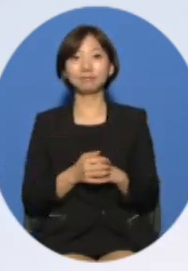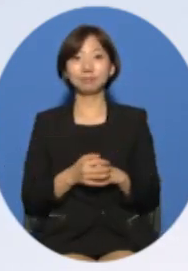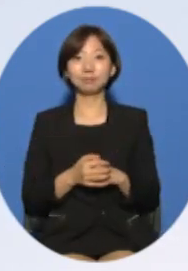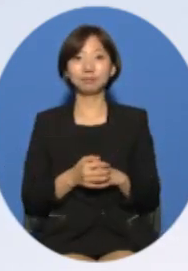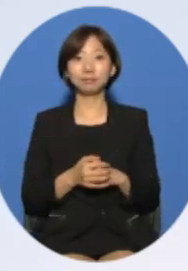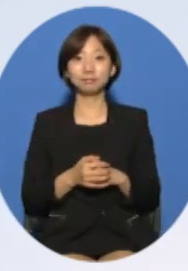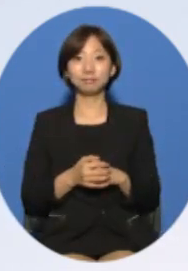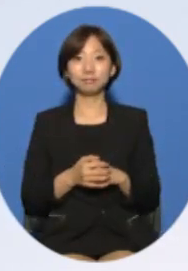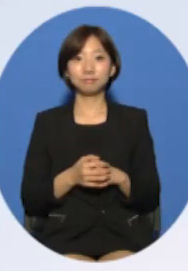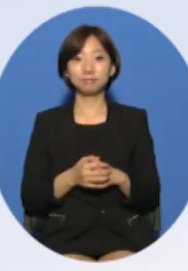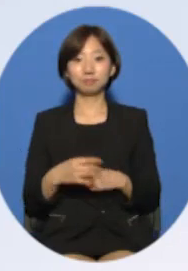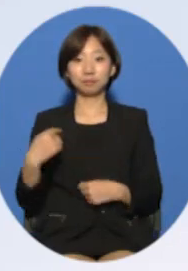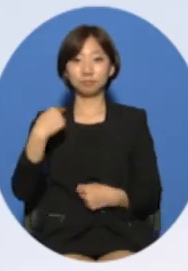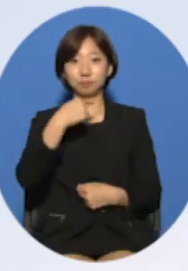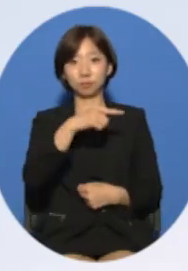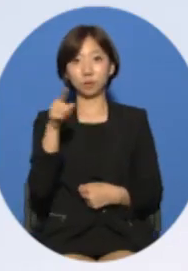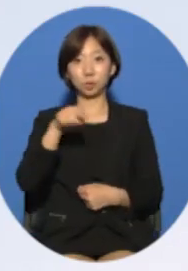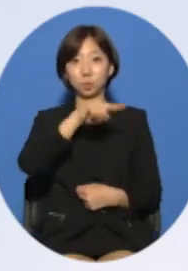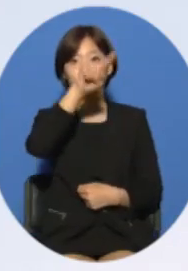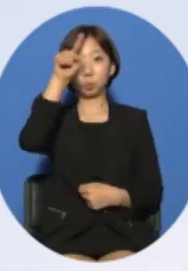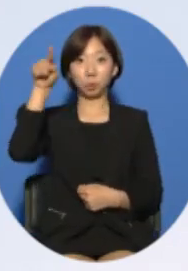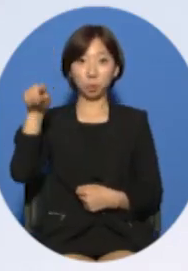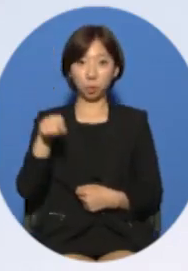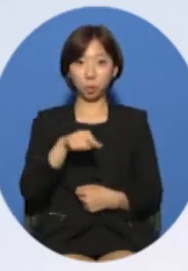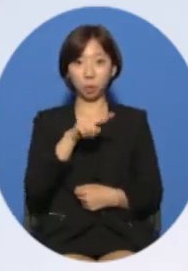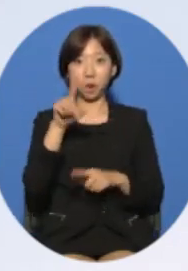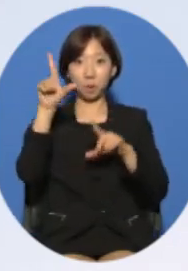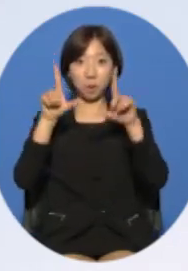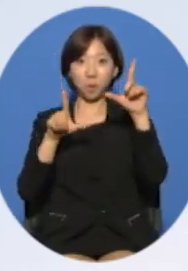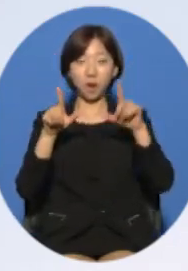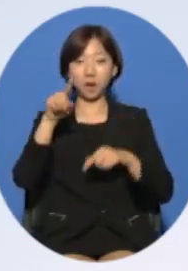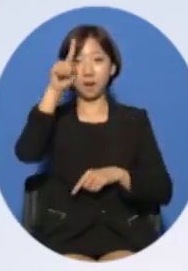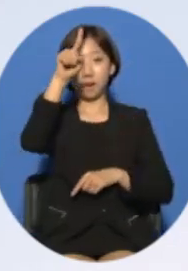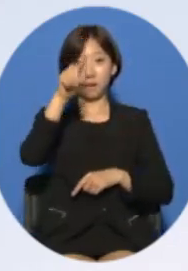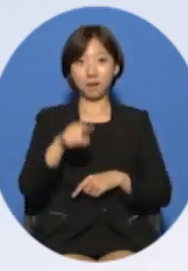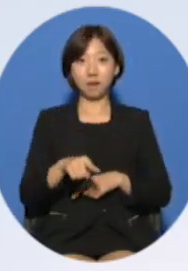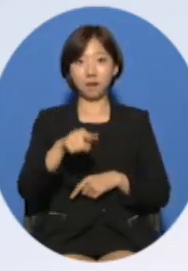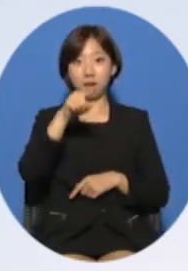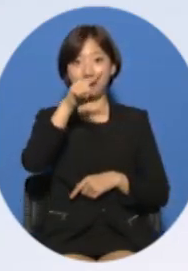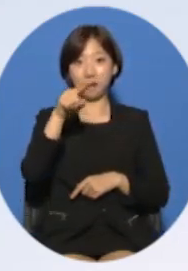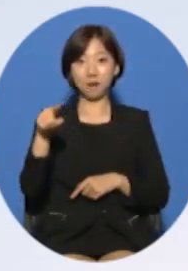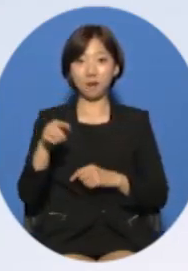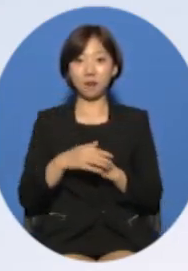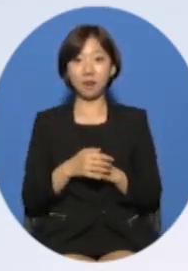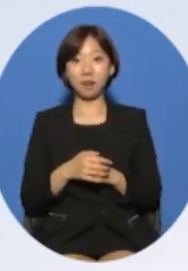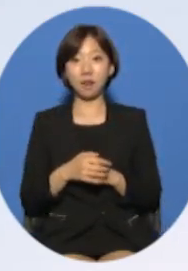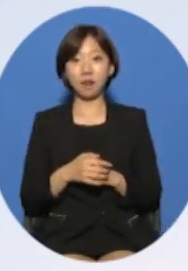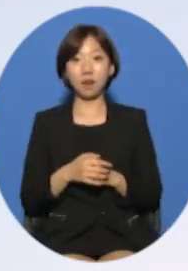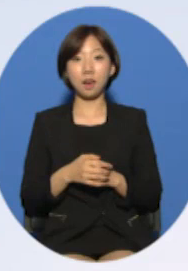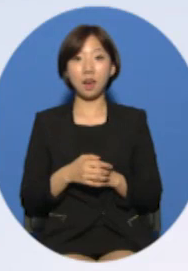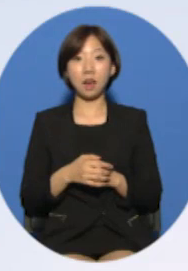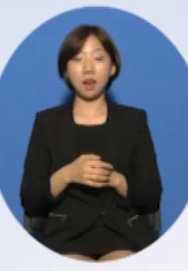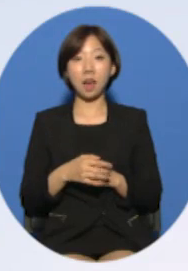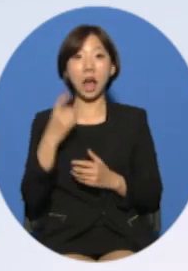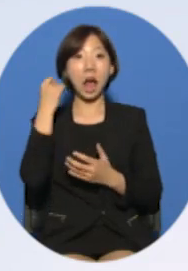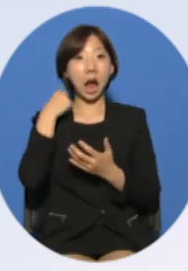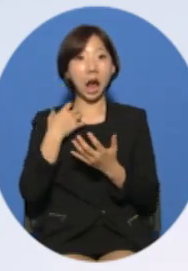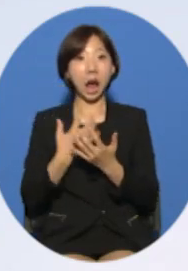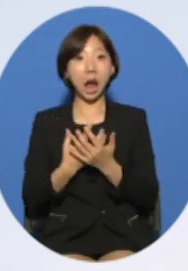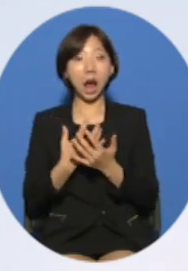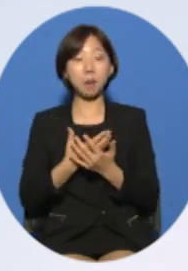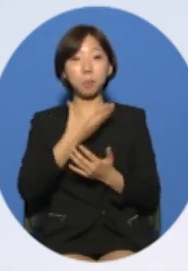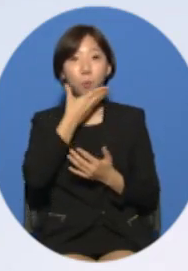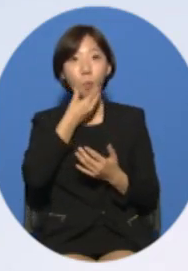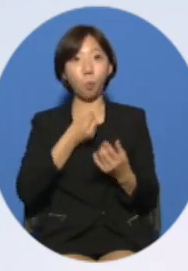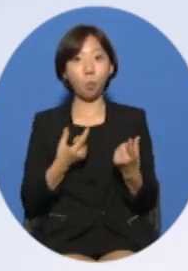그 이게 둥그런 표시만 한 게 아니고 이 안에다가 이렇게 우리 한문으로 복자를 이렇게 쓴 것 같잖아요. 우리 조호정 아나운서님